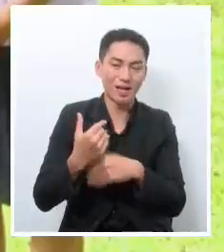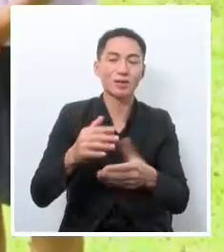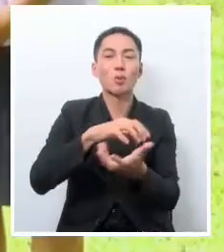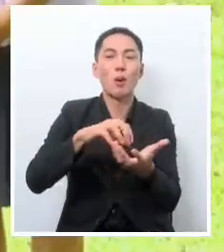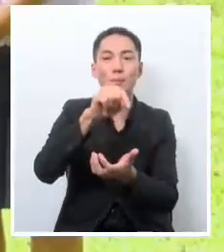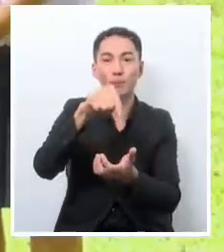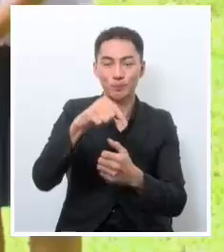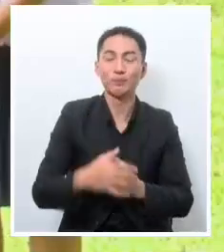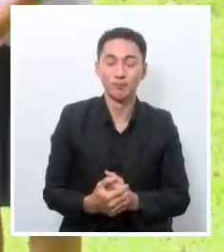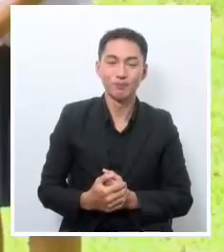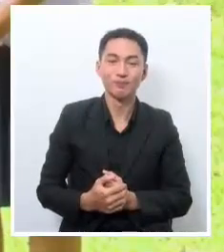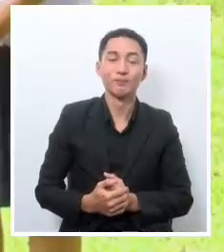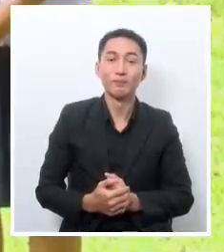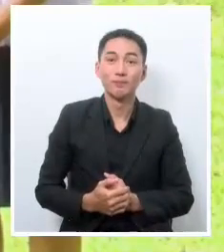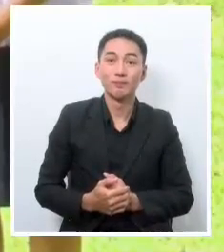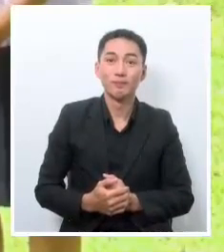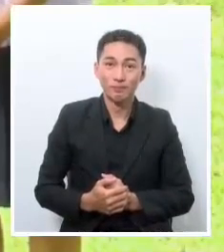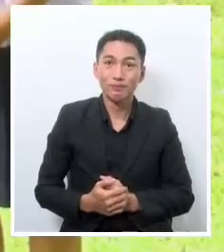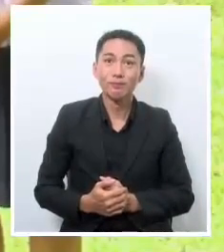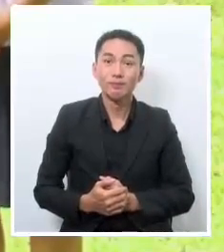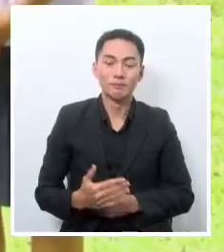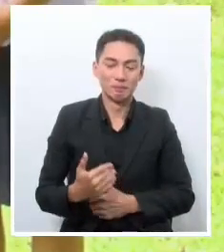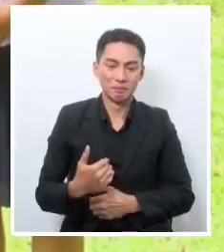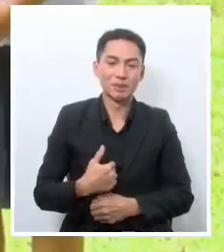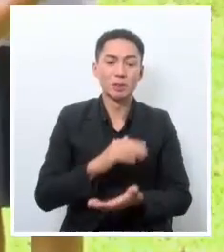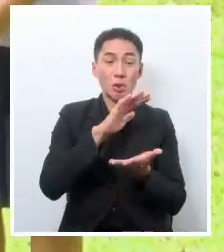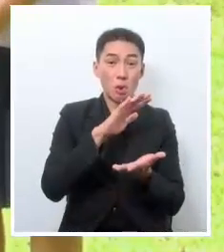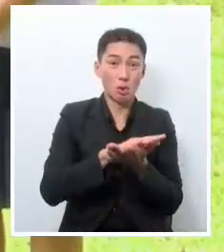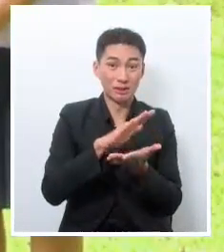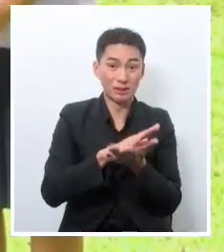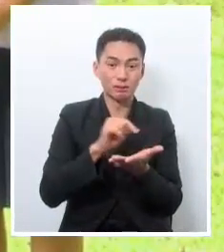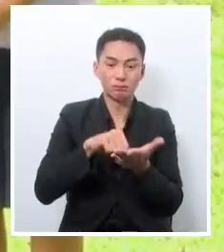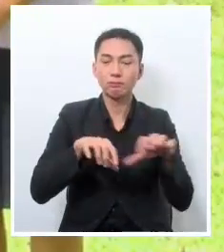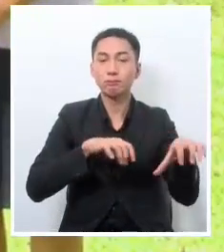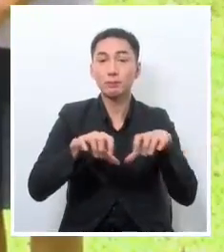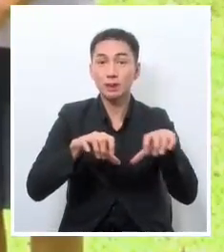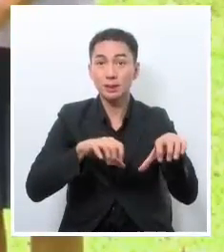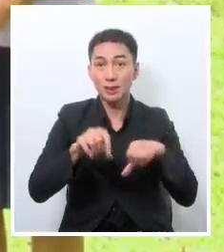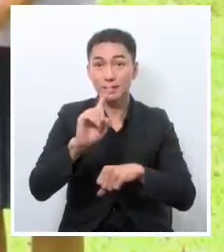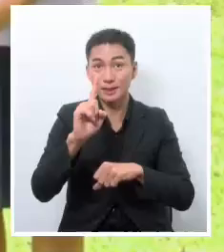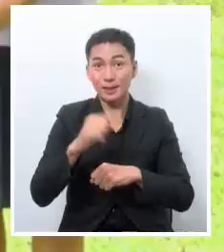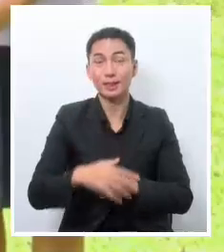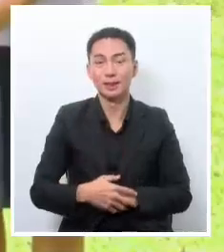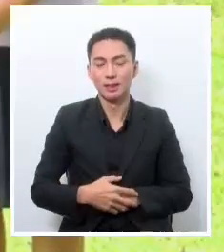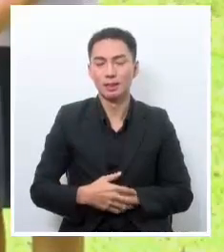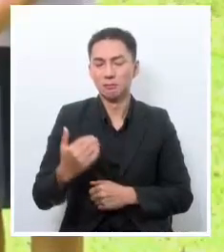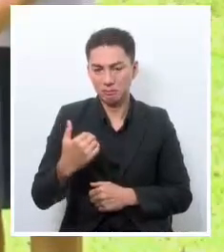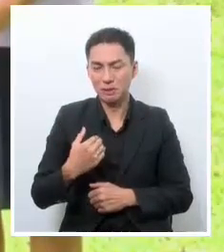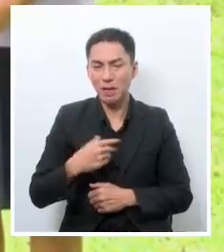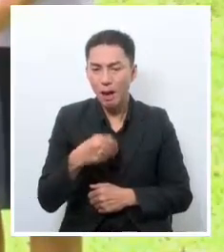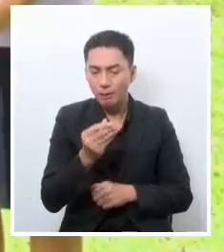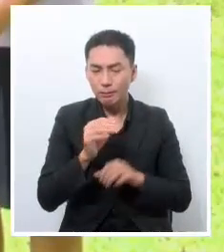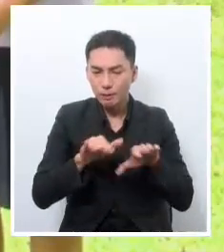ฟังแล้วเห็นเลยว่าสิ่งหนึ่งคือคือห้องเรียนรวมรายวิชาแล้วก็ใช้กระบวนการที่เป็น Active